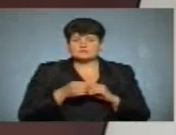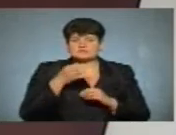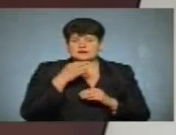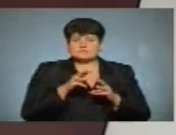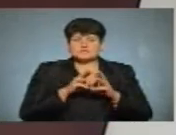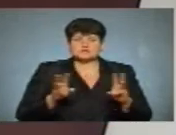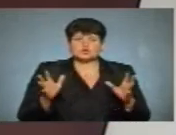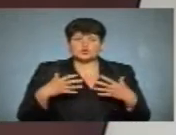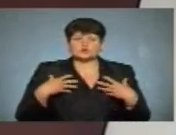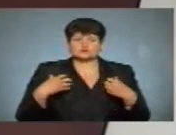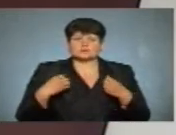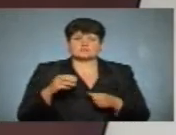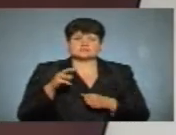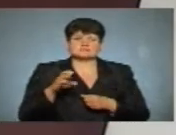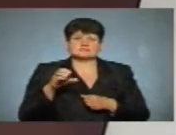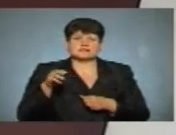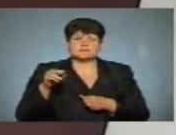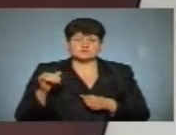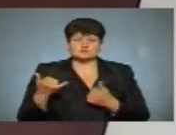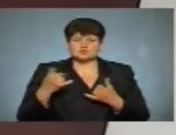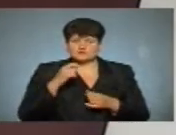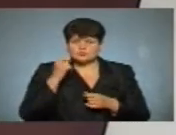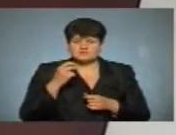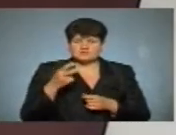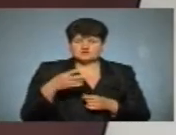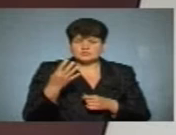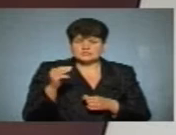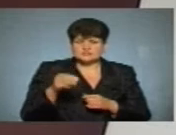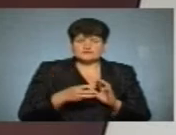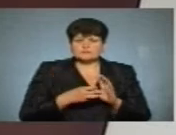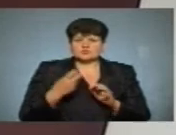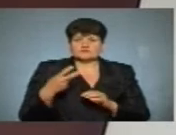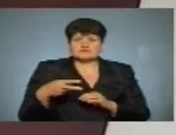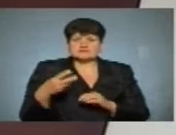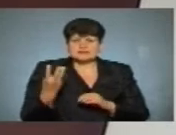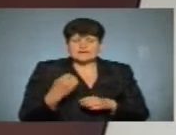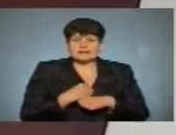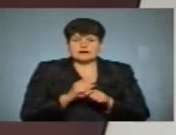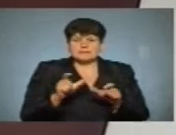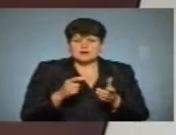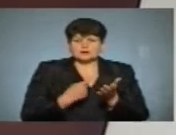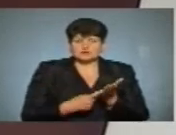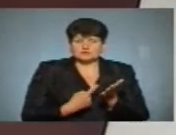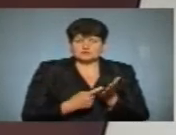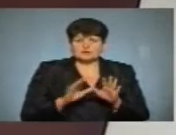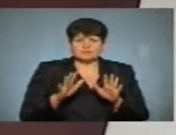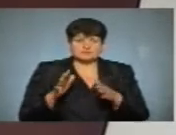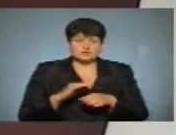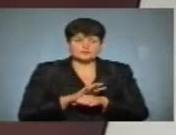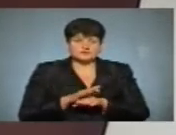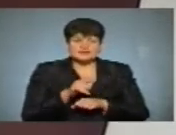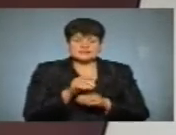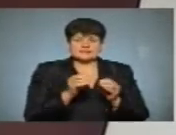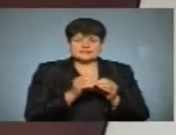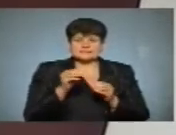міністр охорони здоров'я Максим Степанов, на сьогодні в Україні 24 823 лабораторно підтверджених випадки COVID-19, з них